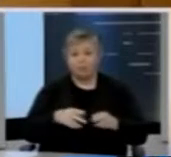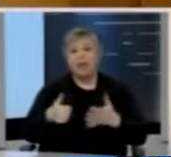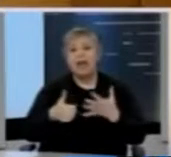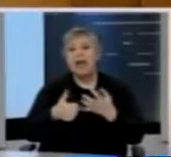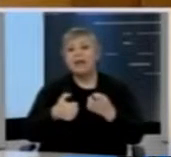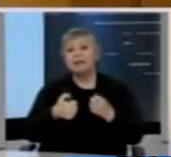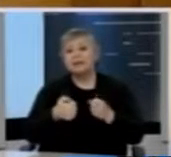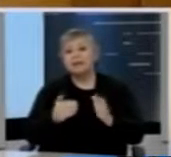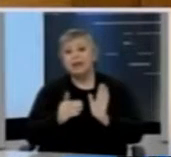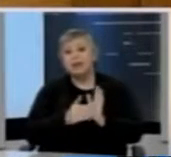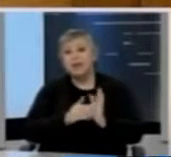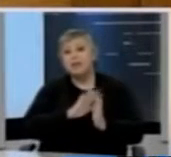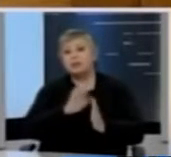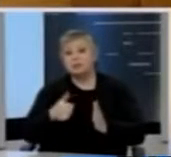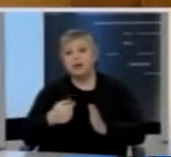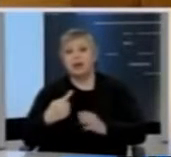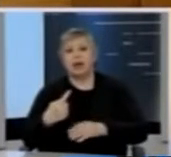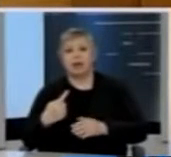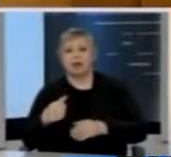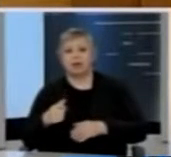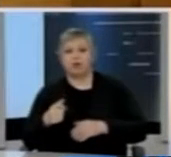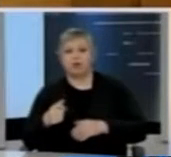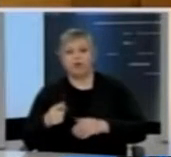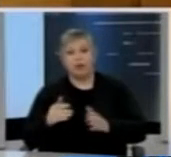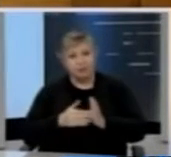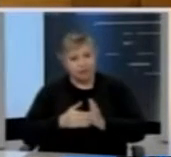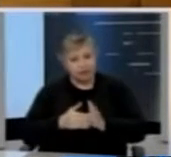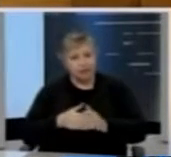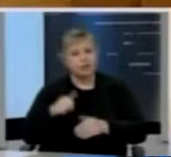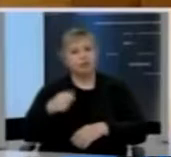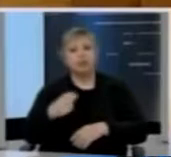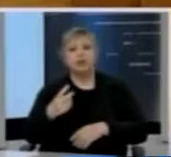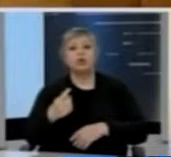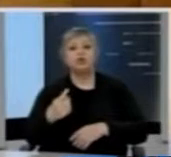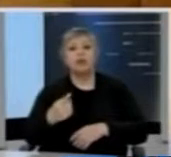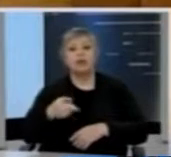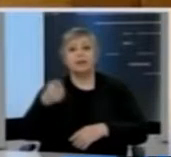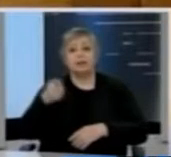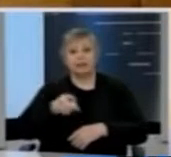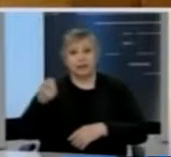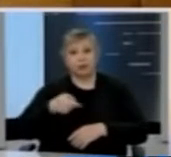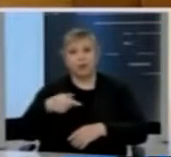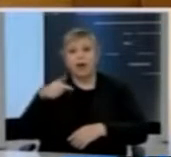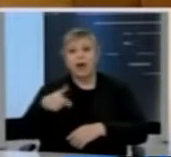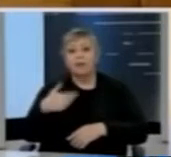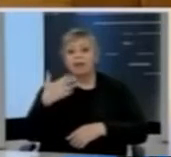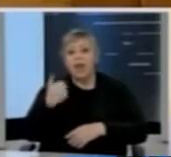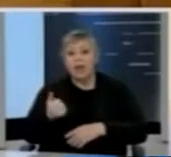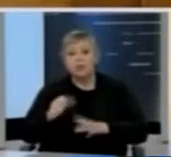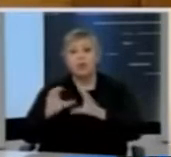ευρώ, η μείωση θα ανέλθει στο 21%, και αφορά 1 εκατομμύριο συμπολίτες